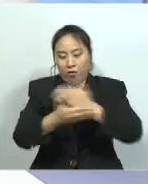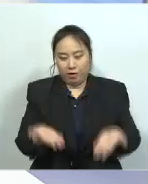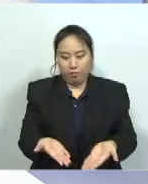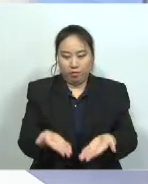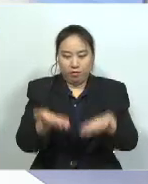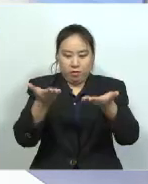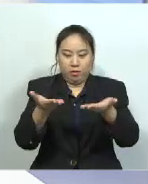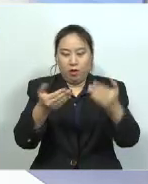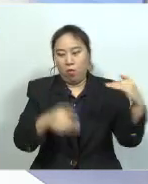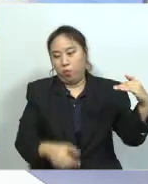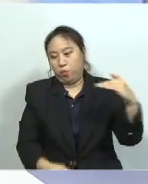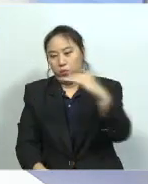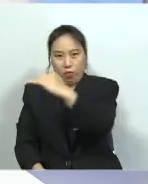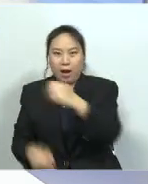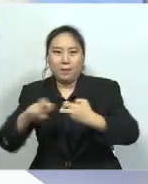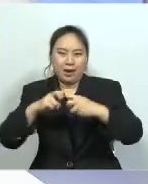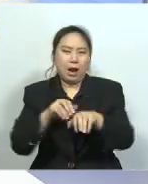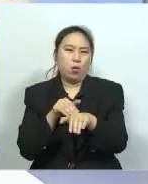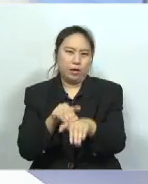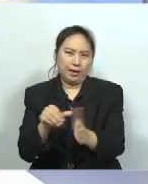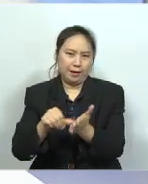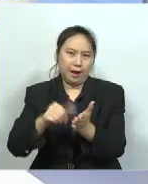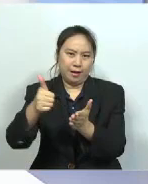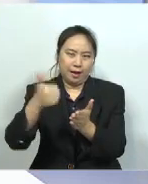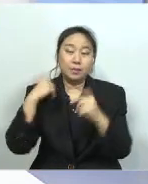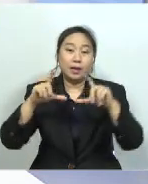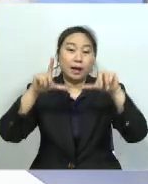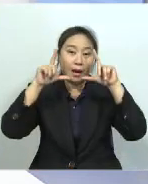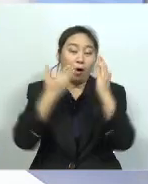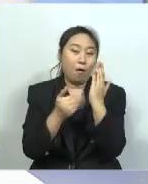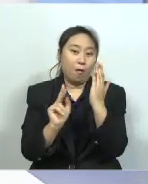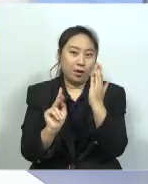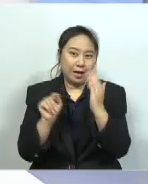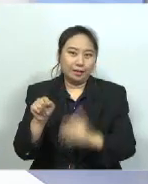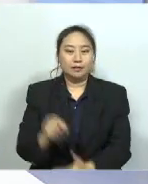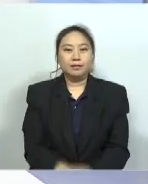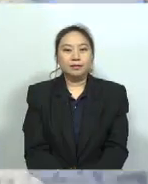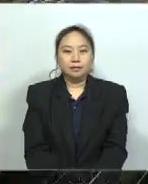กันนะคะแล้วก็จะเป็นอีกจุดนึงค่ะที่เป็นเอกลักษณ์ของจังหวัดขอนแก่นด้วยค่ะ